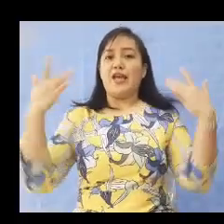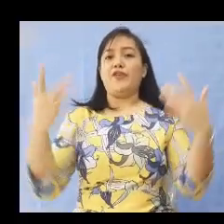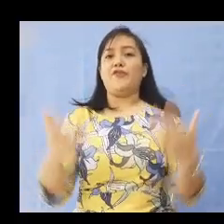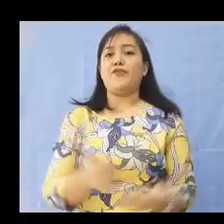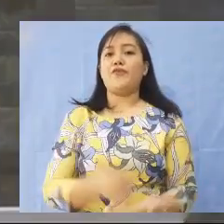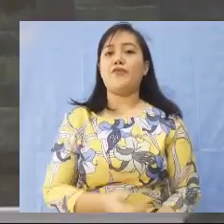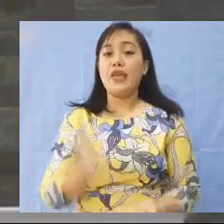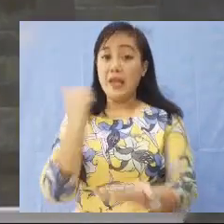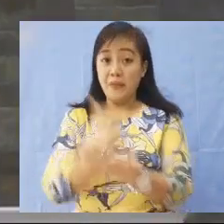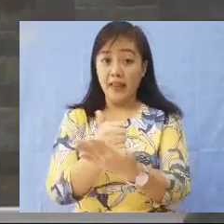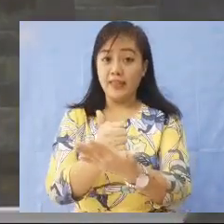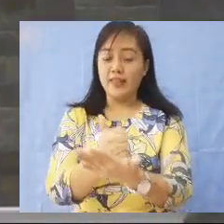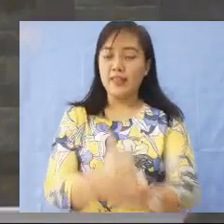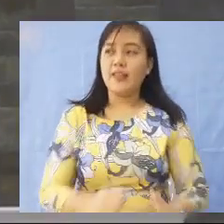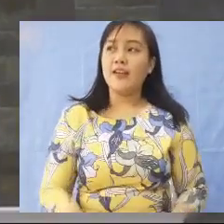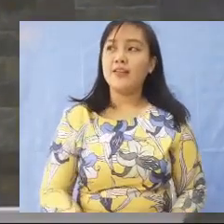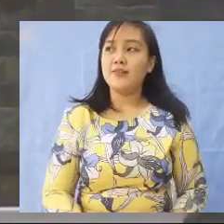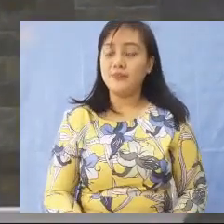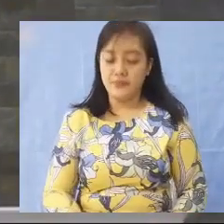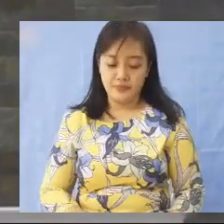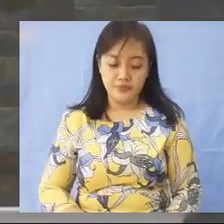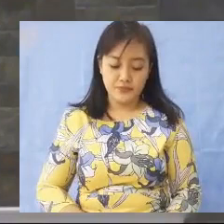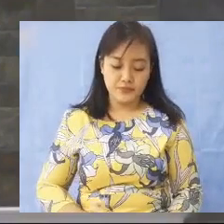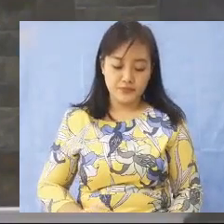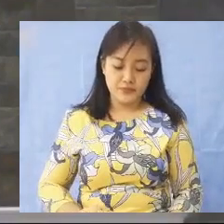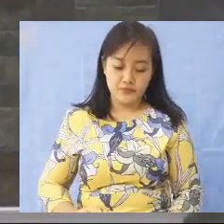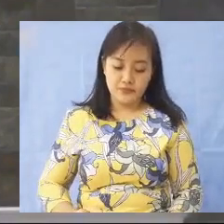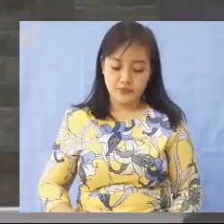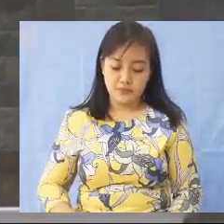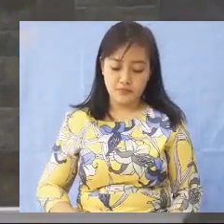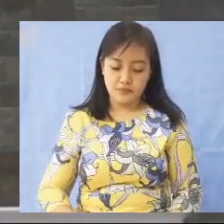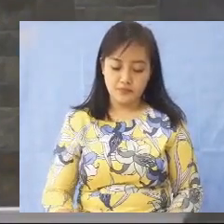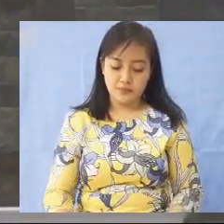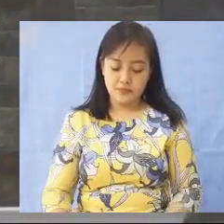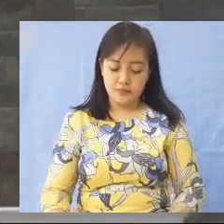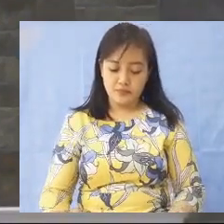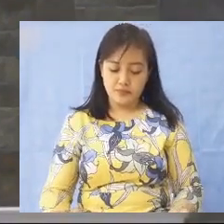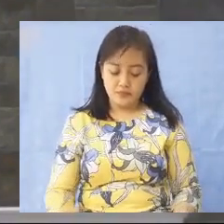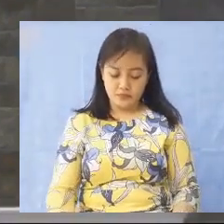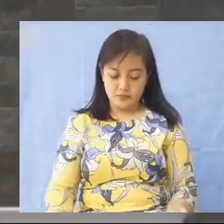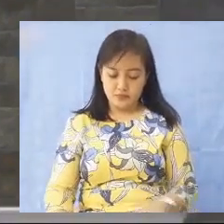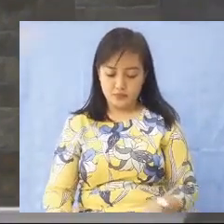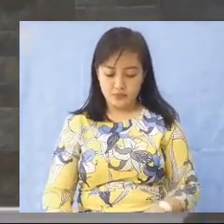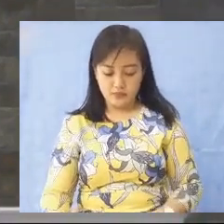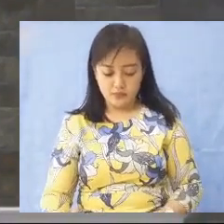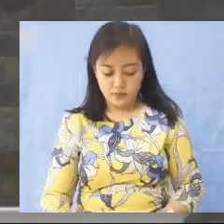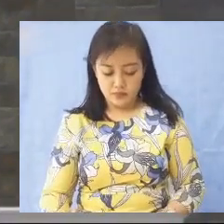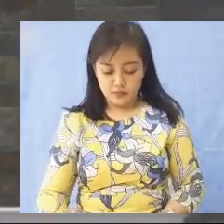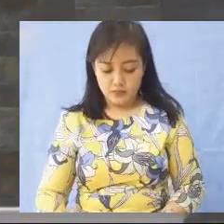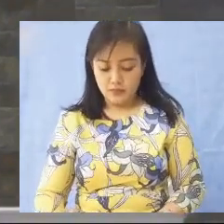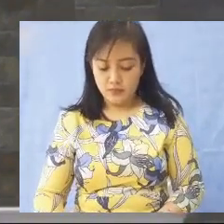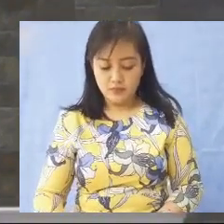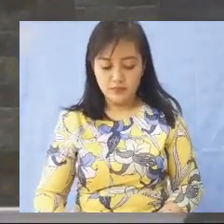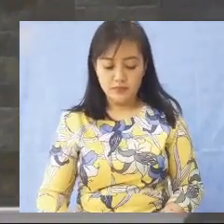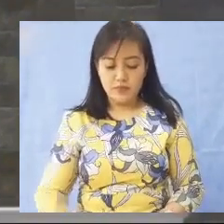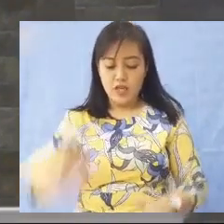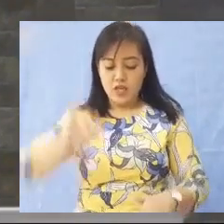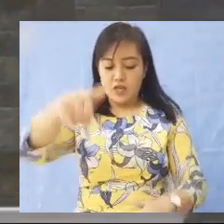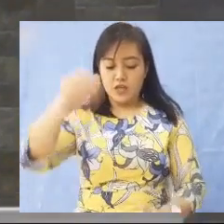sinabi po ng Biblia po dito. Na ang sabi po ng Biblia po dito po